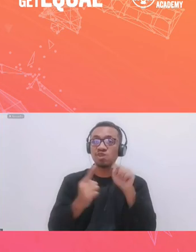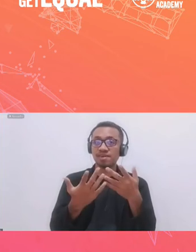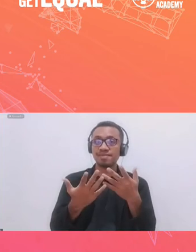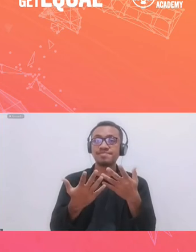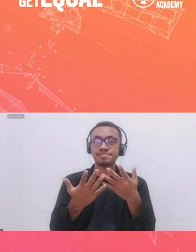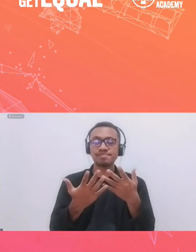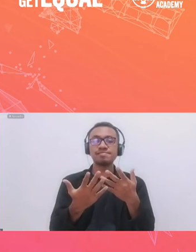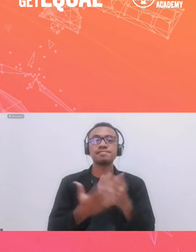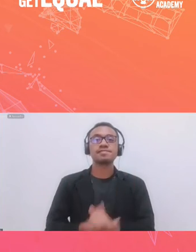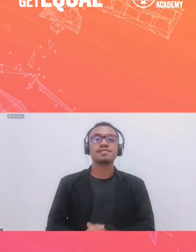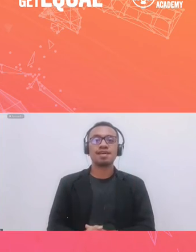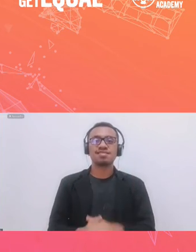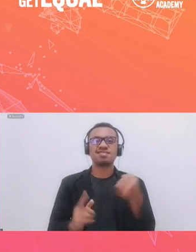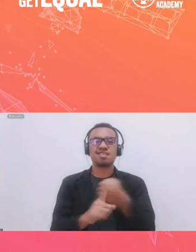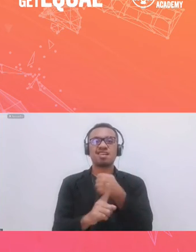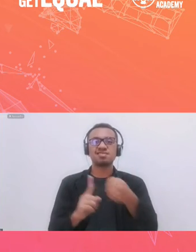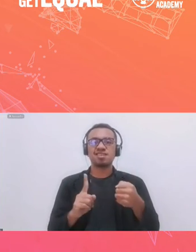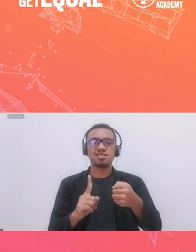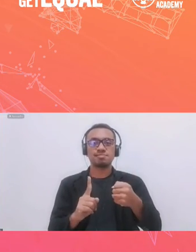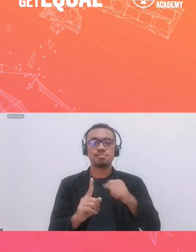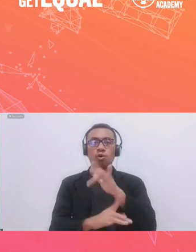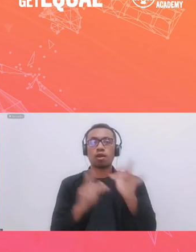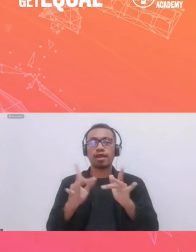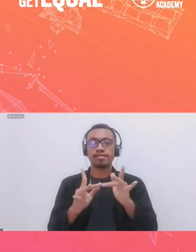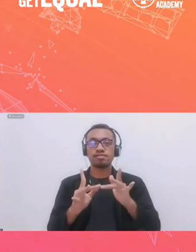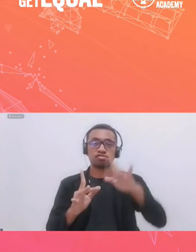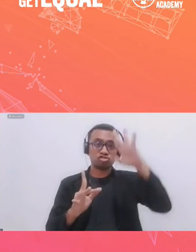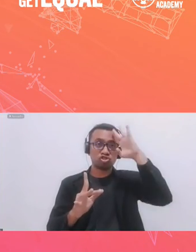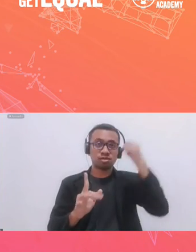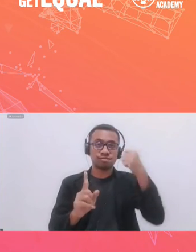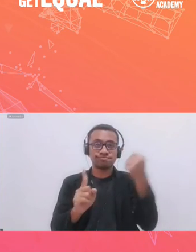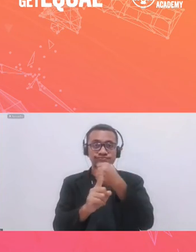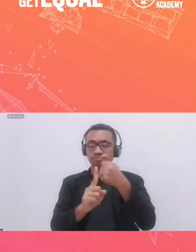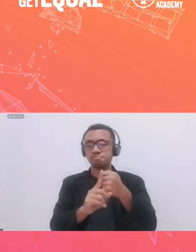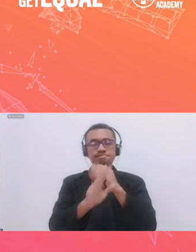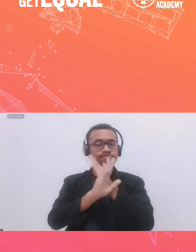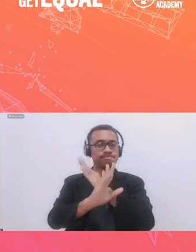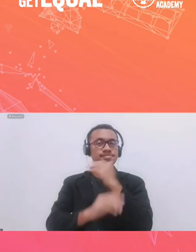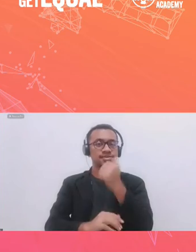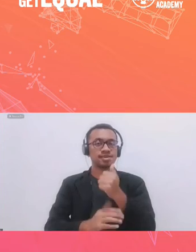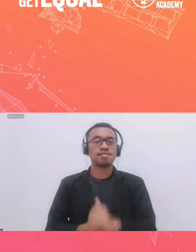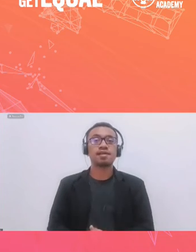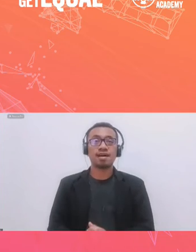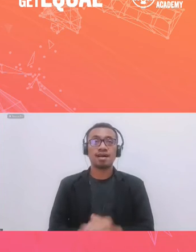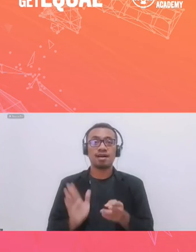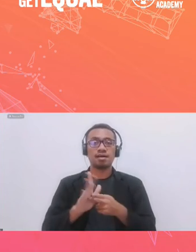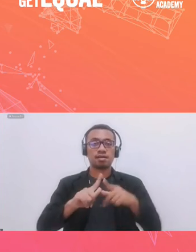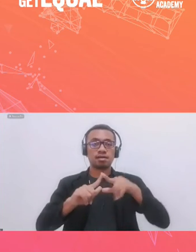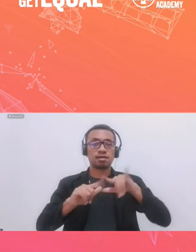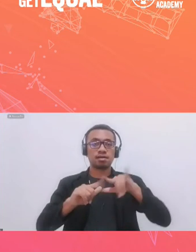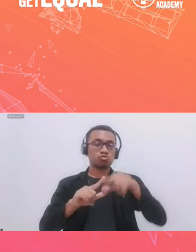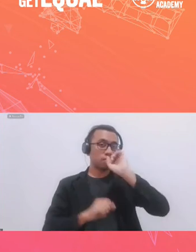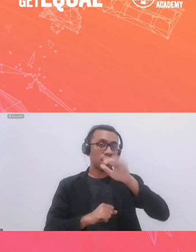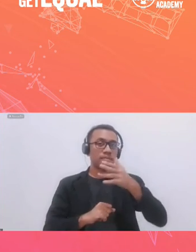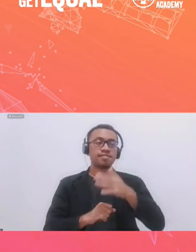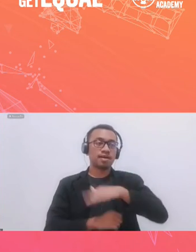meminimalisir dampak dari kekerasan berbasis gender online ini sendiri. Jadi Mbak Nana juga menyampaikan sih bahwa anak-anak perempuan itu